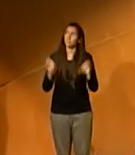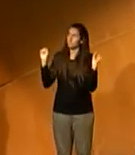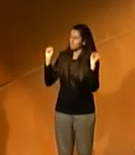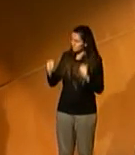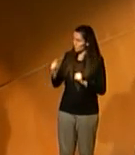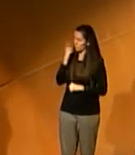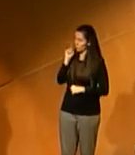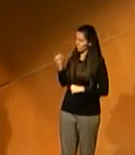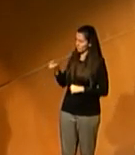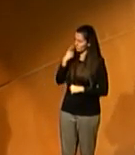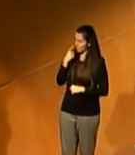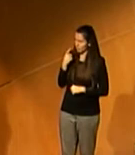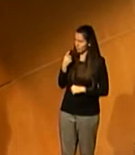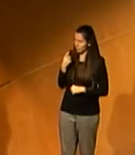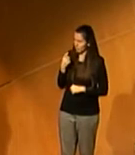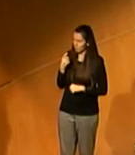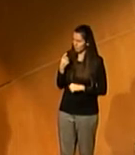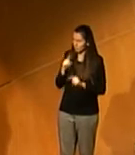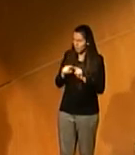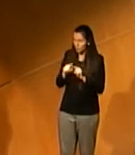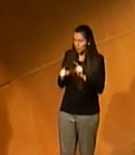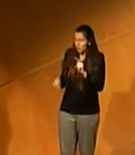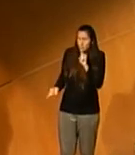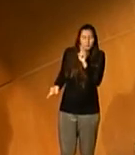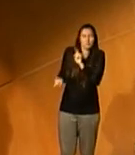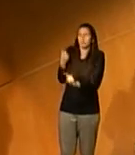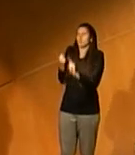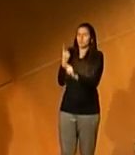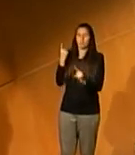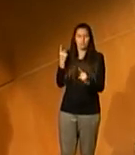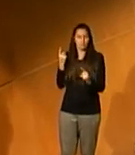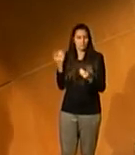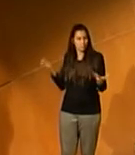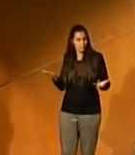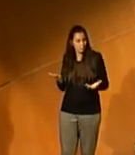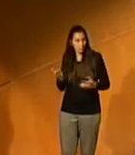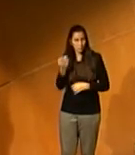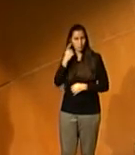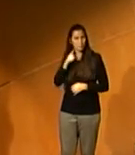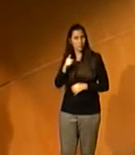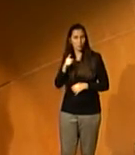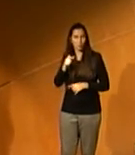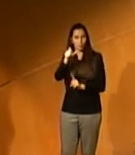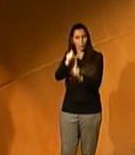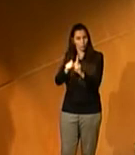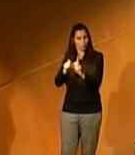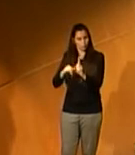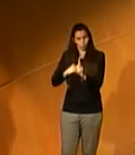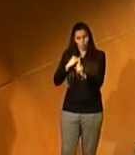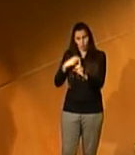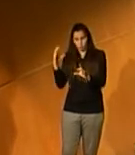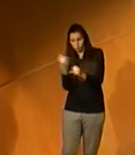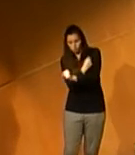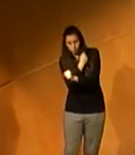qu'est-ce qui est décisif un peu, ou qu'est-ce qui est vraiment important pour qu'un jeune réussisse dans cette